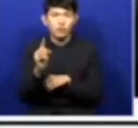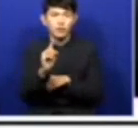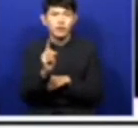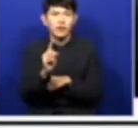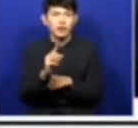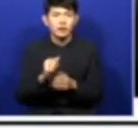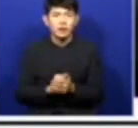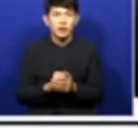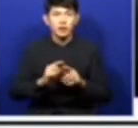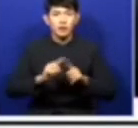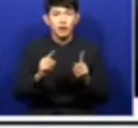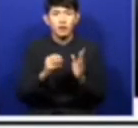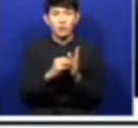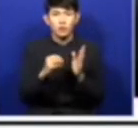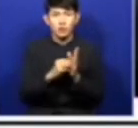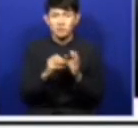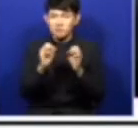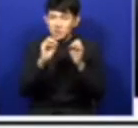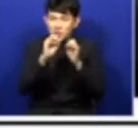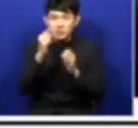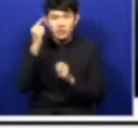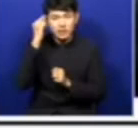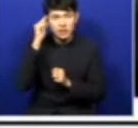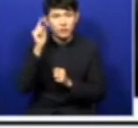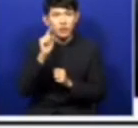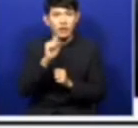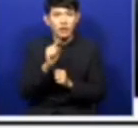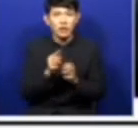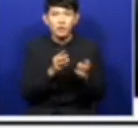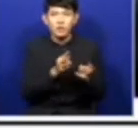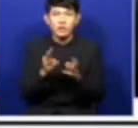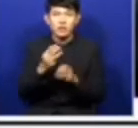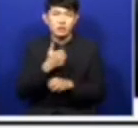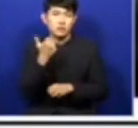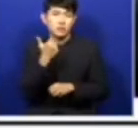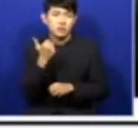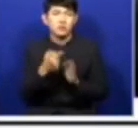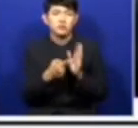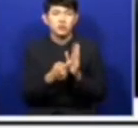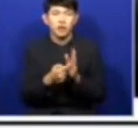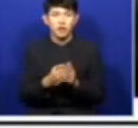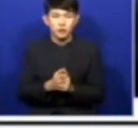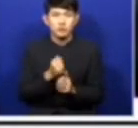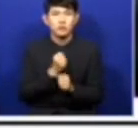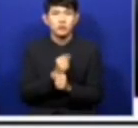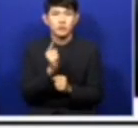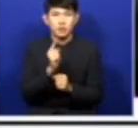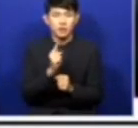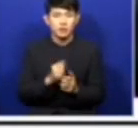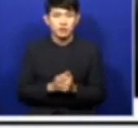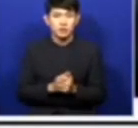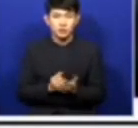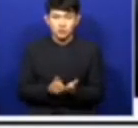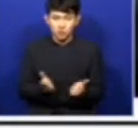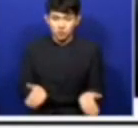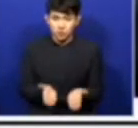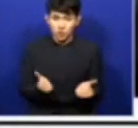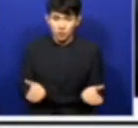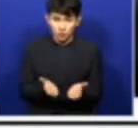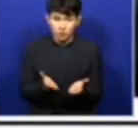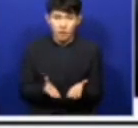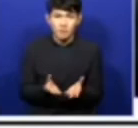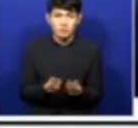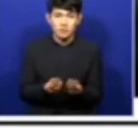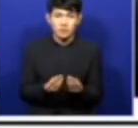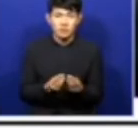ม้แต่กรุงเทพมหานครเองไม่เคยคิดในการที่จะหาทางอื่นในการที่จะนะครับสนับสนุนให้มีพื้นที่